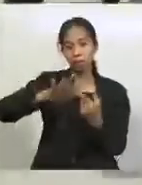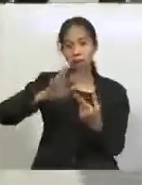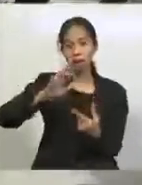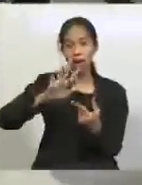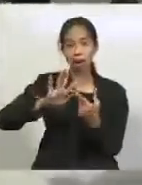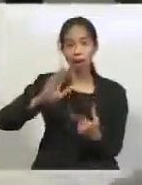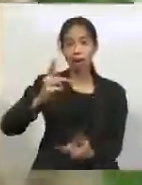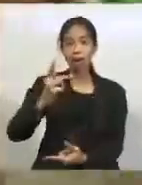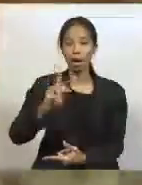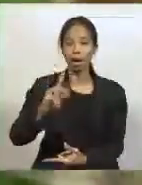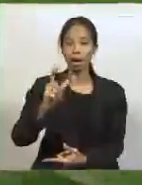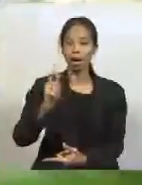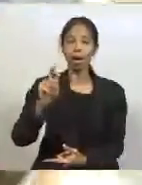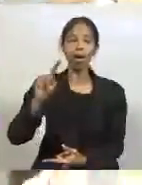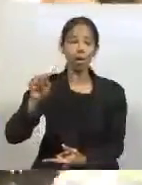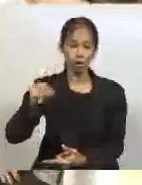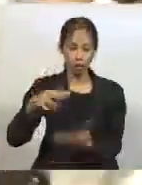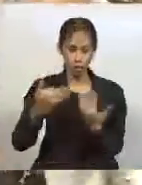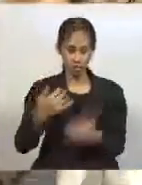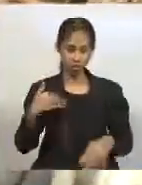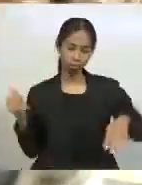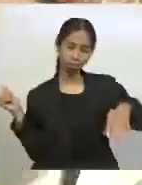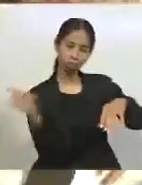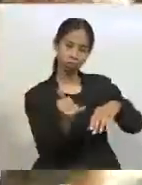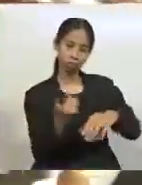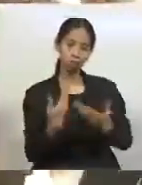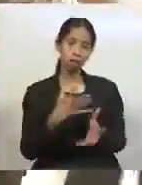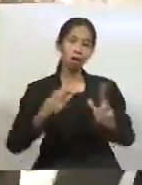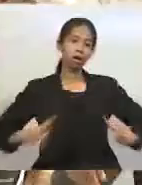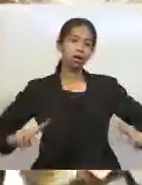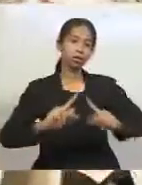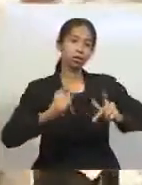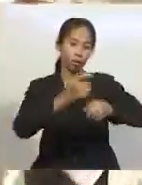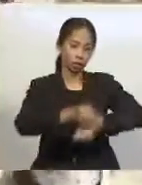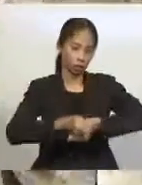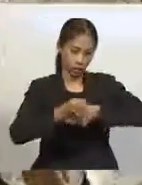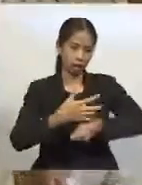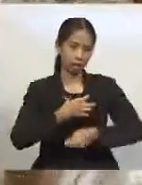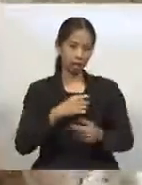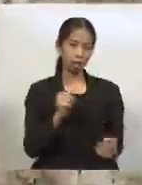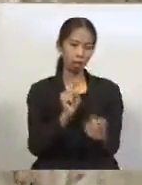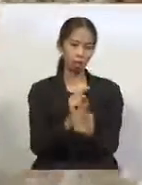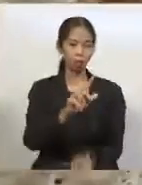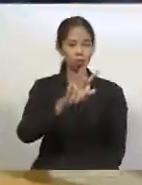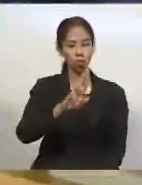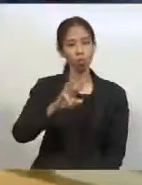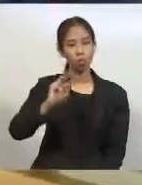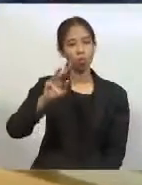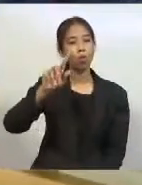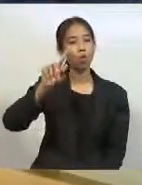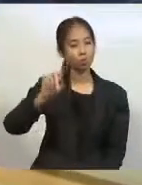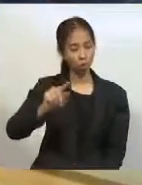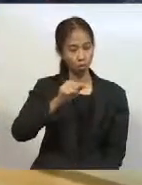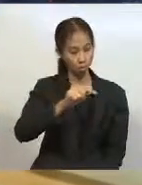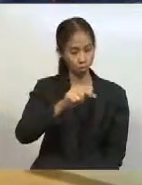างมาที่กระทรวงเกษตรและสหกรณ์ต้องการที่จะเข้าพบรัฐมนตรีว่าการกระทรวงเกษตรและสหกรณ์และรัฐมนตรีช่ว